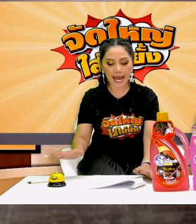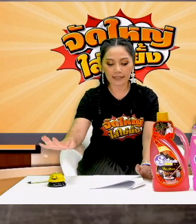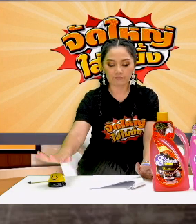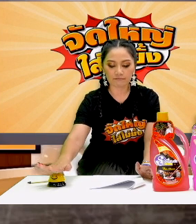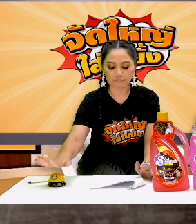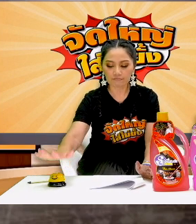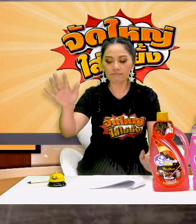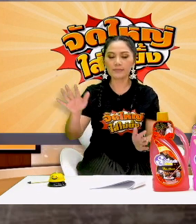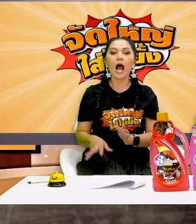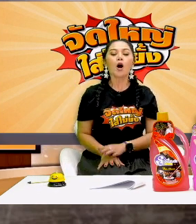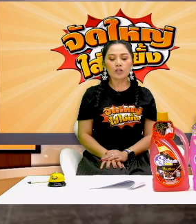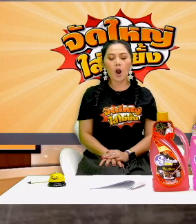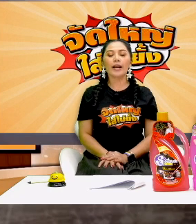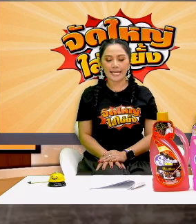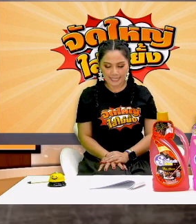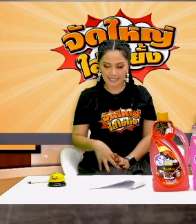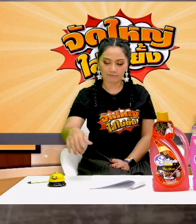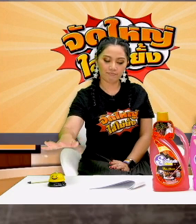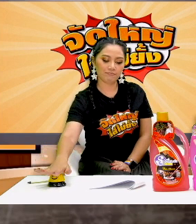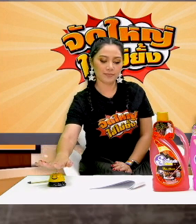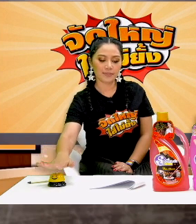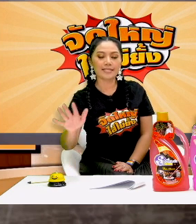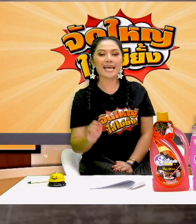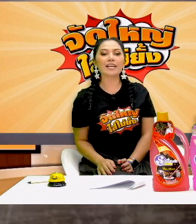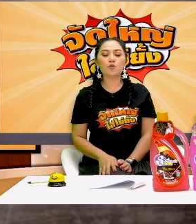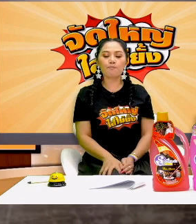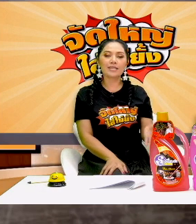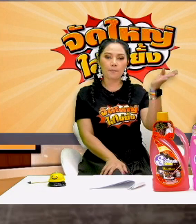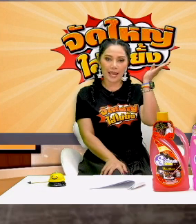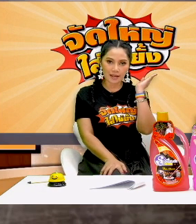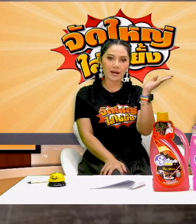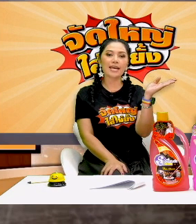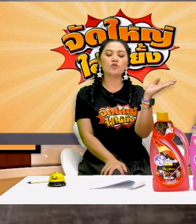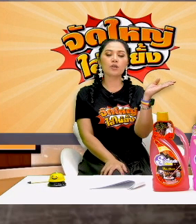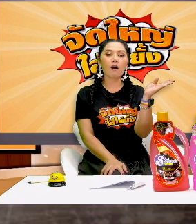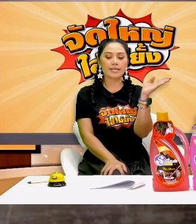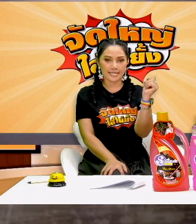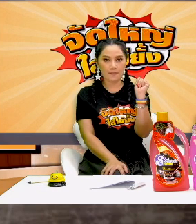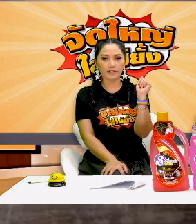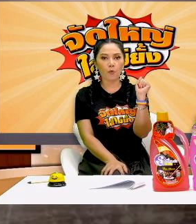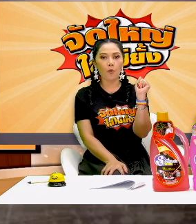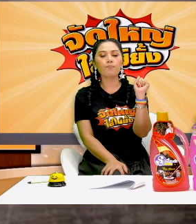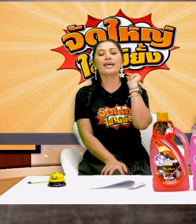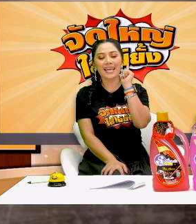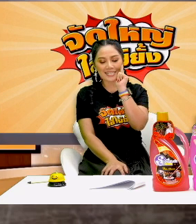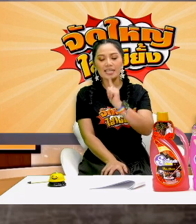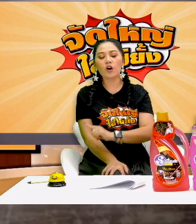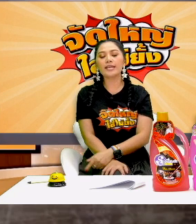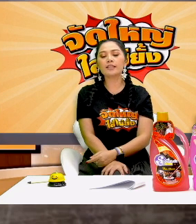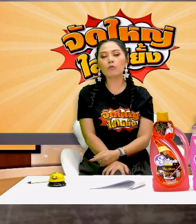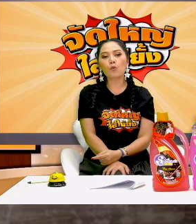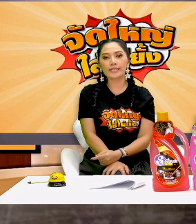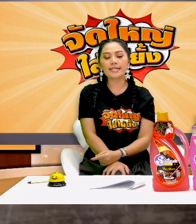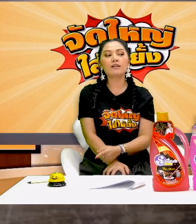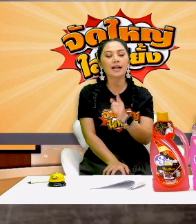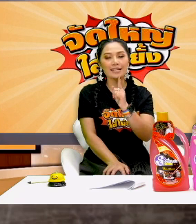ฉะนั้นรออีกนิดจากซุปเปอร์สเปรดเดอร์ในชุดของดีเจมะตูมแต่จริงๆตอนนี้